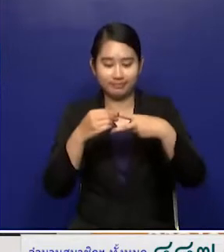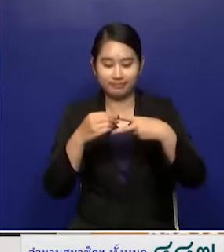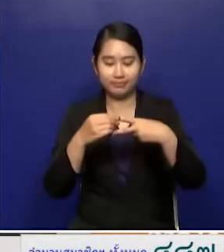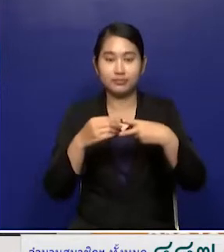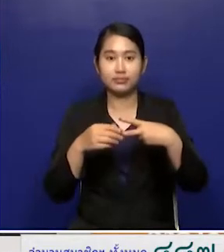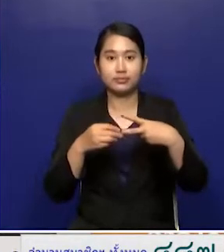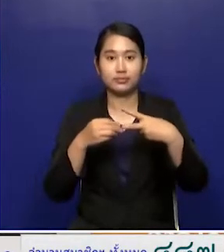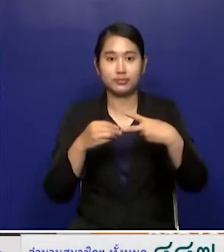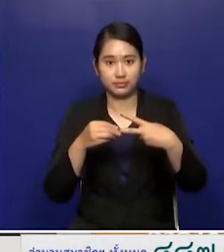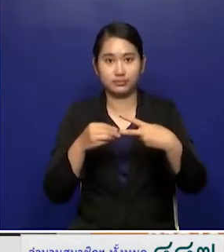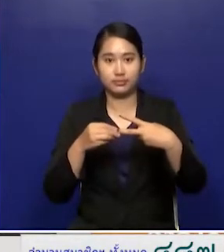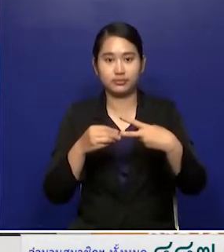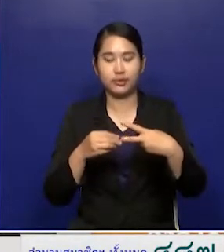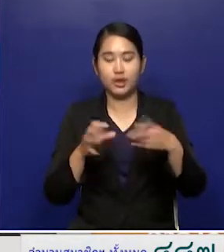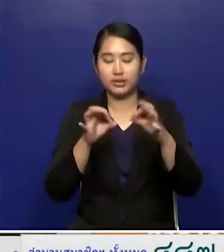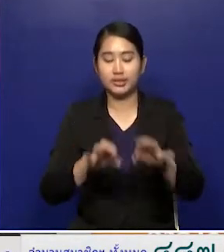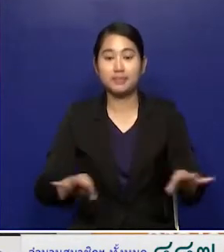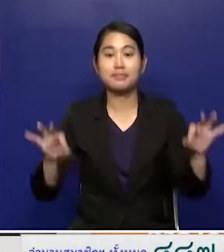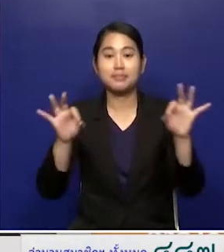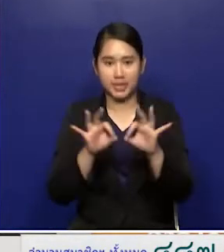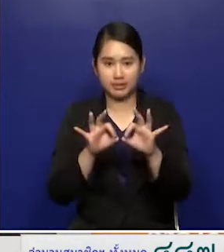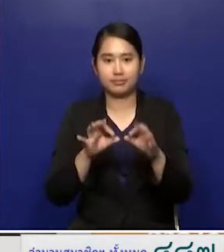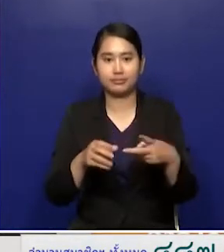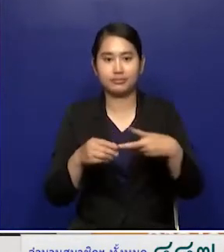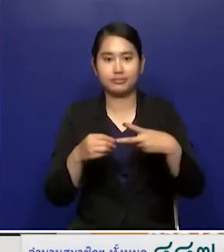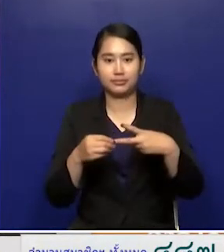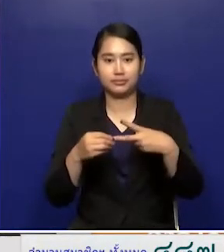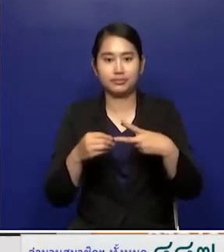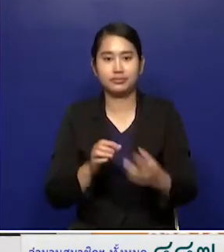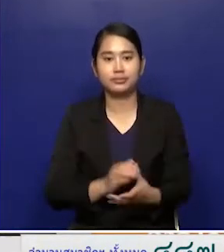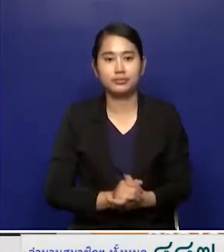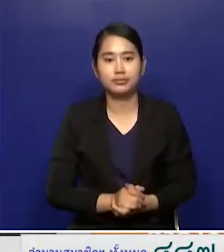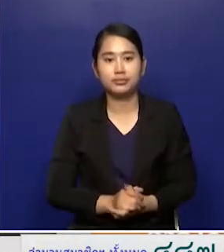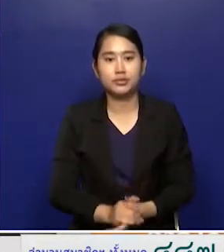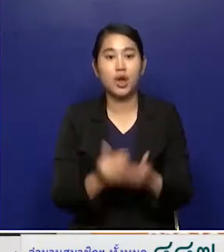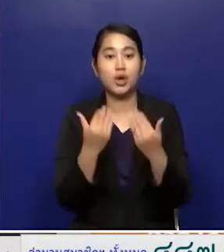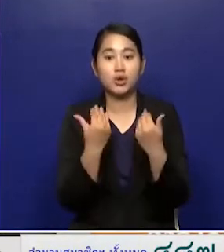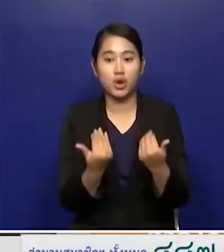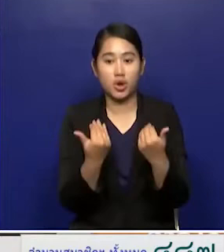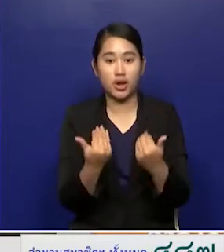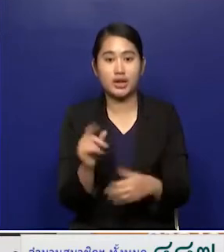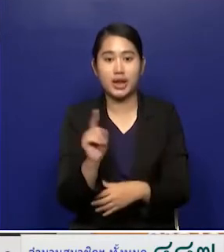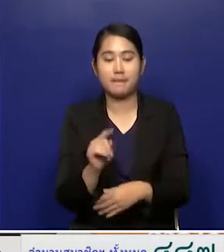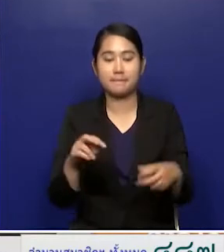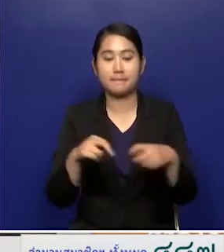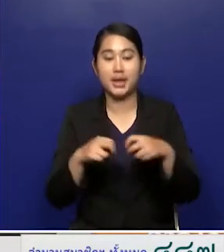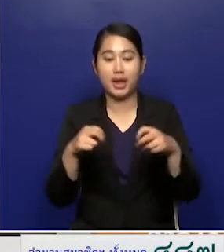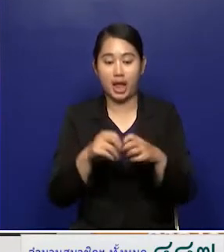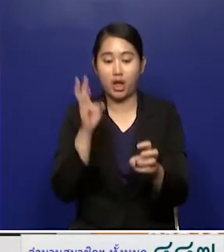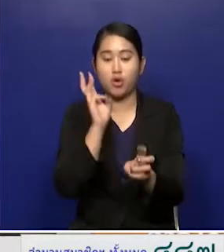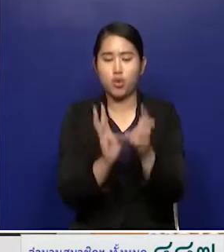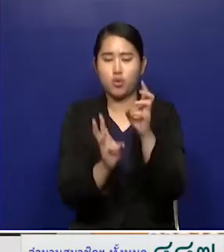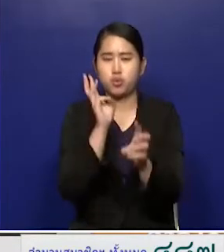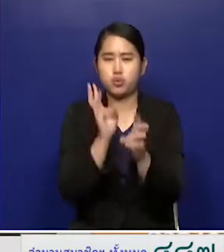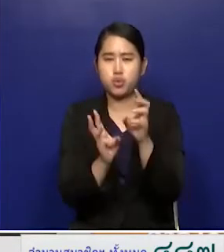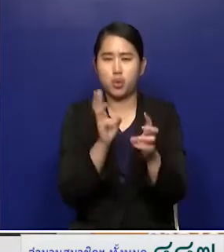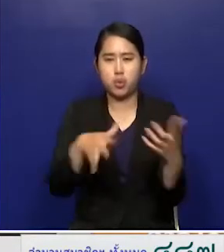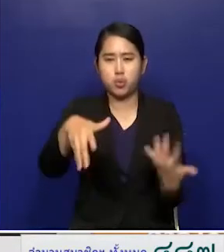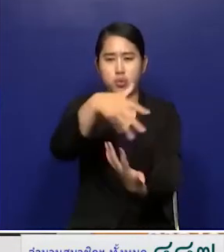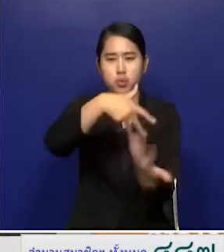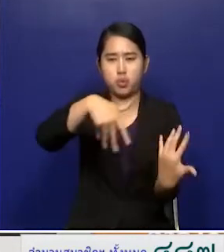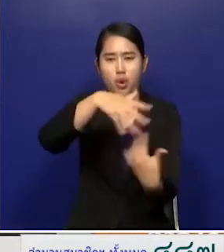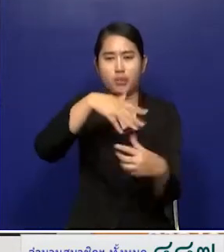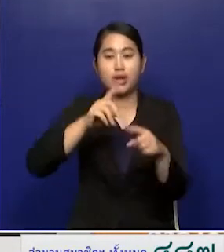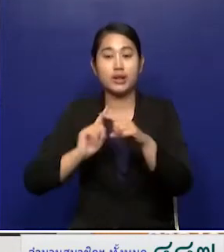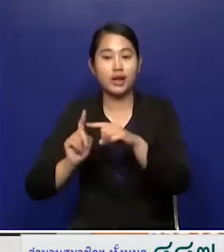วปเด็s 2 Challenge เป็นเรื่องทสำคัญมาก ๆ.อยเช่งกั ordinance หางในภาวะช่งนี้คอช่งปัหาฝุนควัลผมเองใน